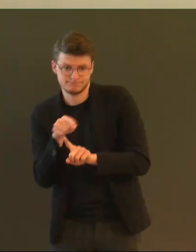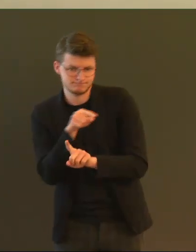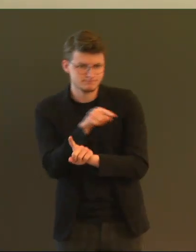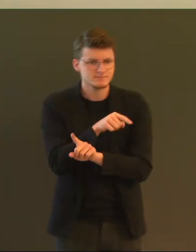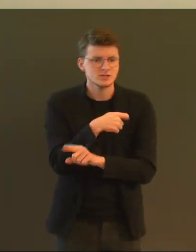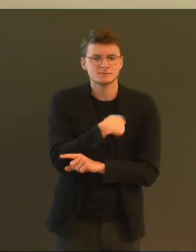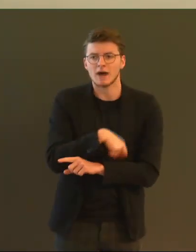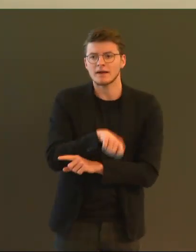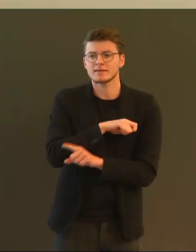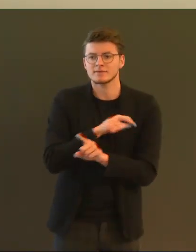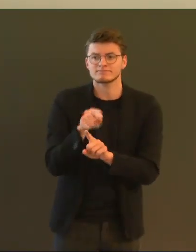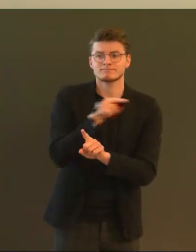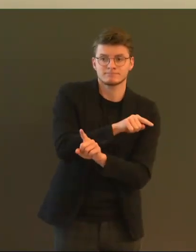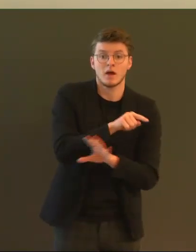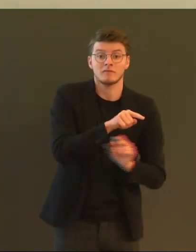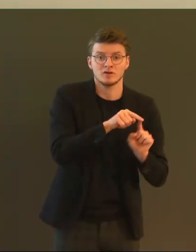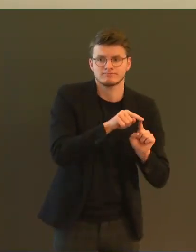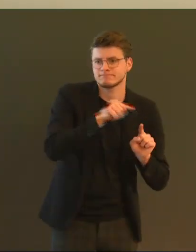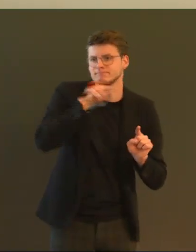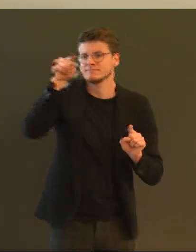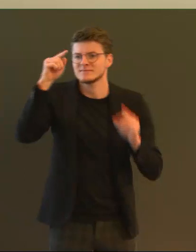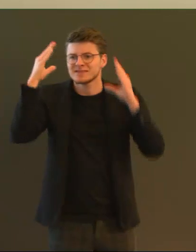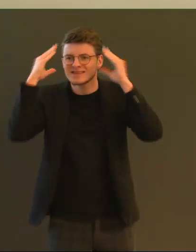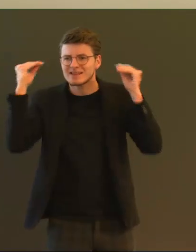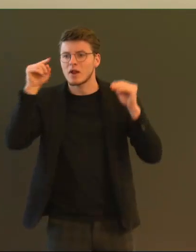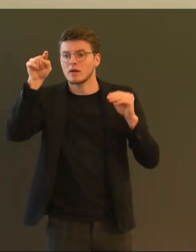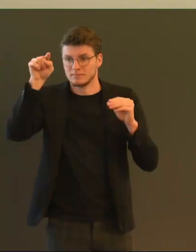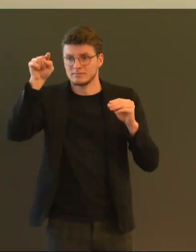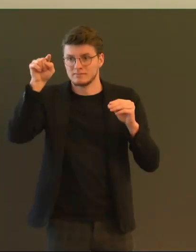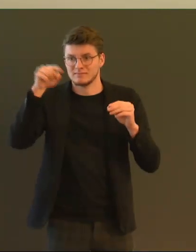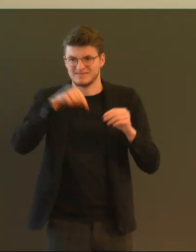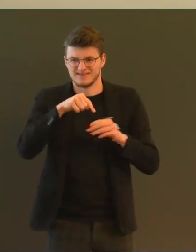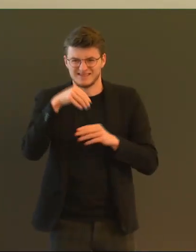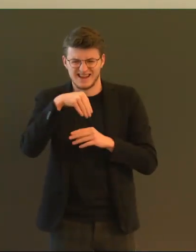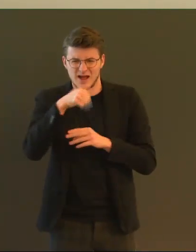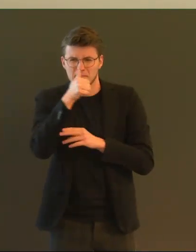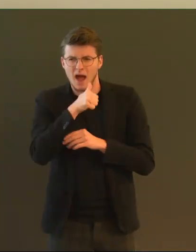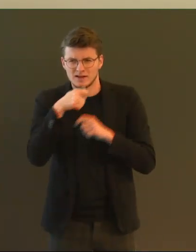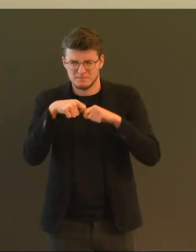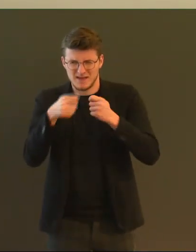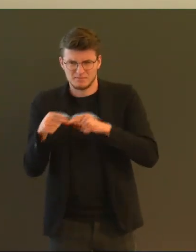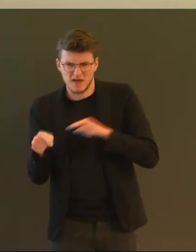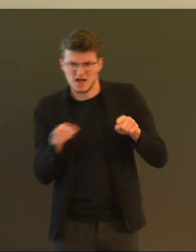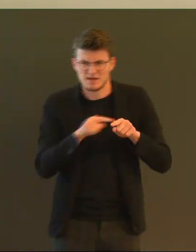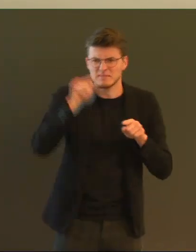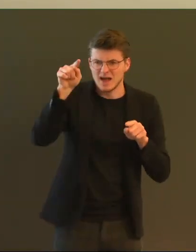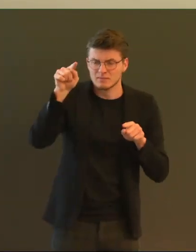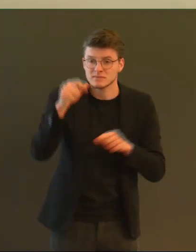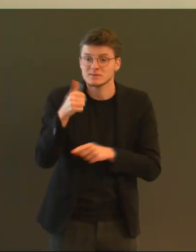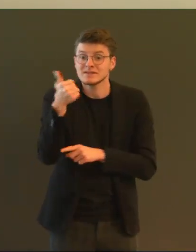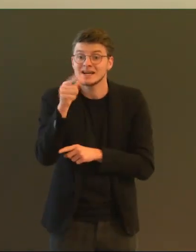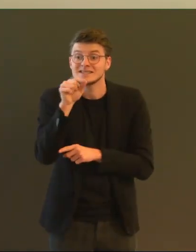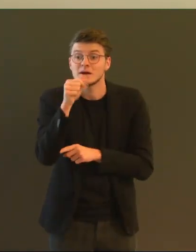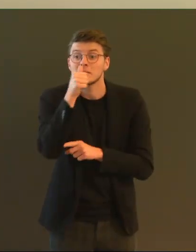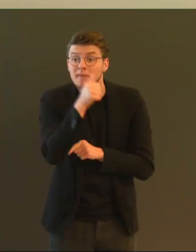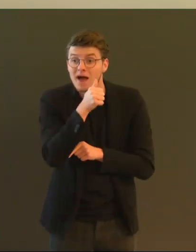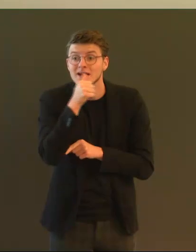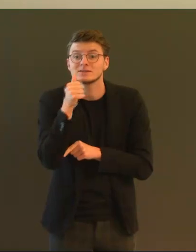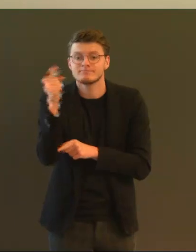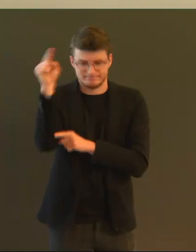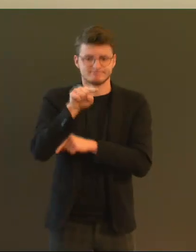de week van 9 maart. En in de week van 16 maart begon ook de oversterfte in België, net als in Frankrijk en